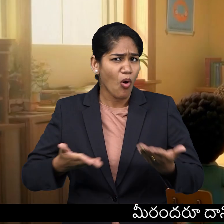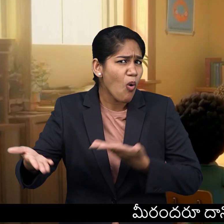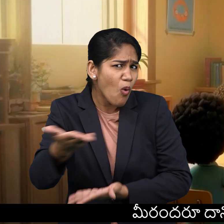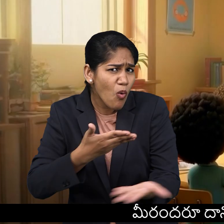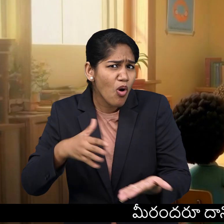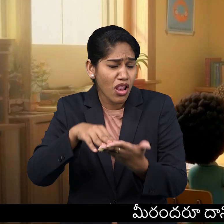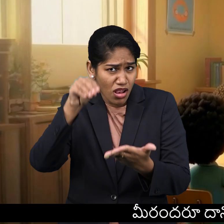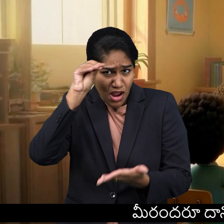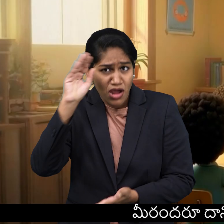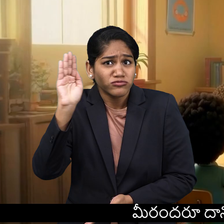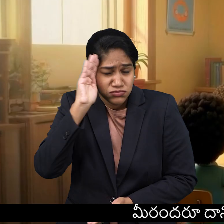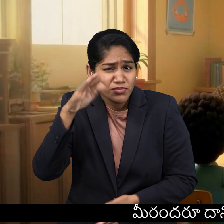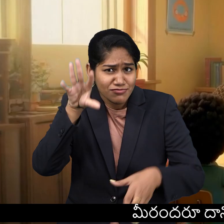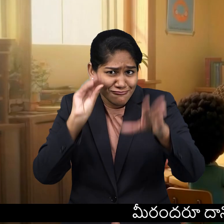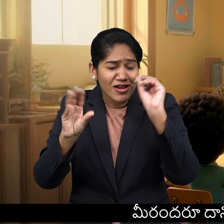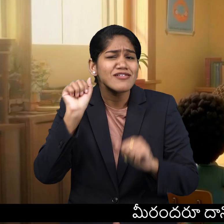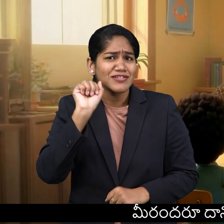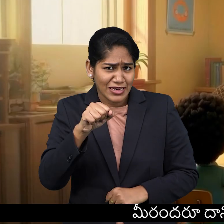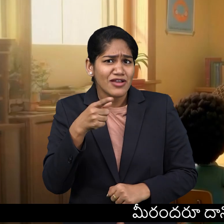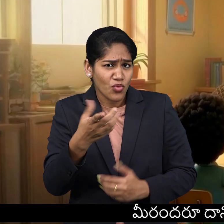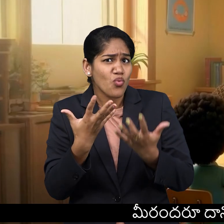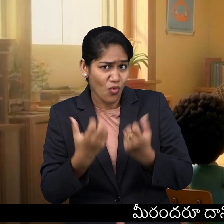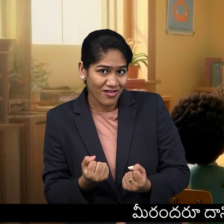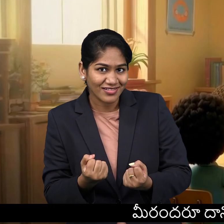మీరందరూ దానిని వినాలనుకుంటున్నారా?